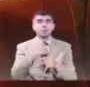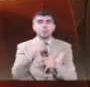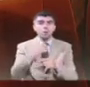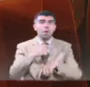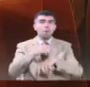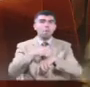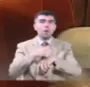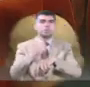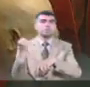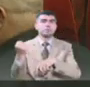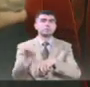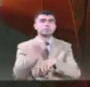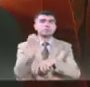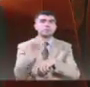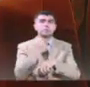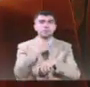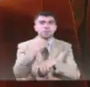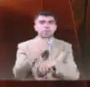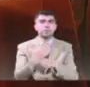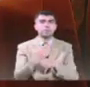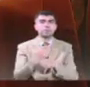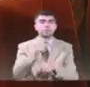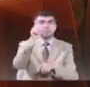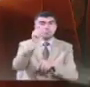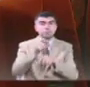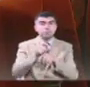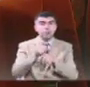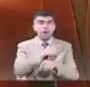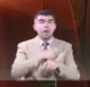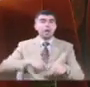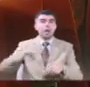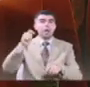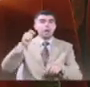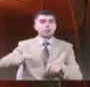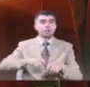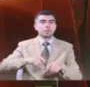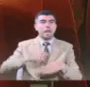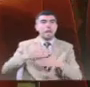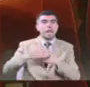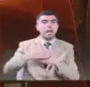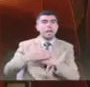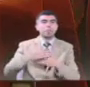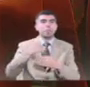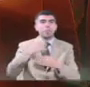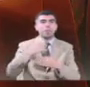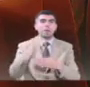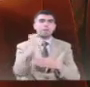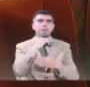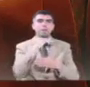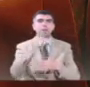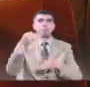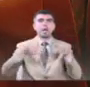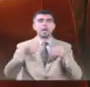الوقت أختصر في مؤسسة قاضي التنفيذ التي سيكون لها دور كبير في هذا المجال. بالنسبة